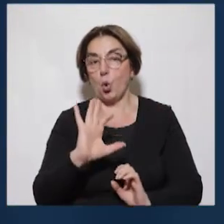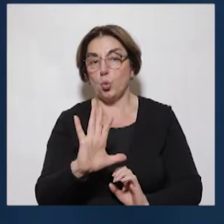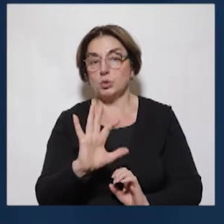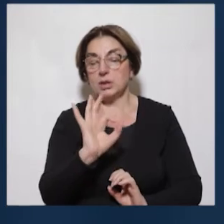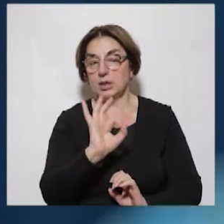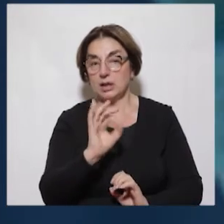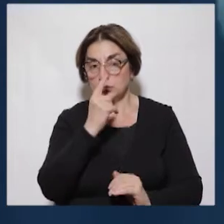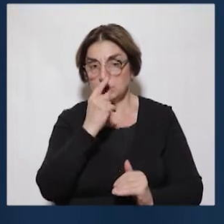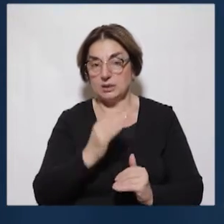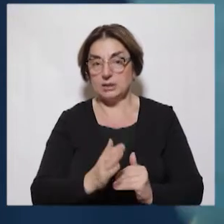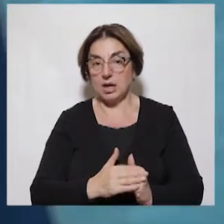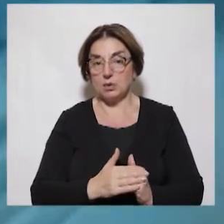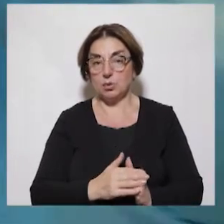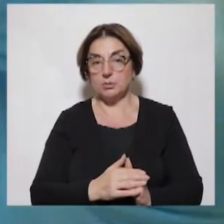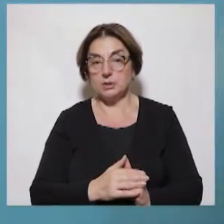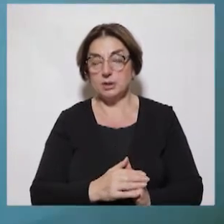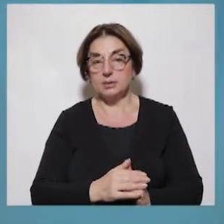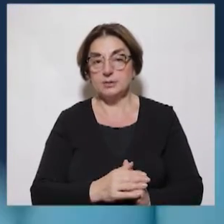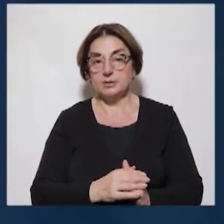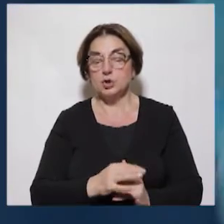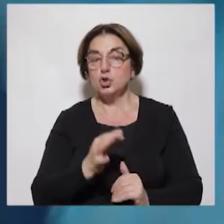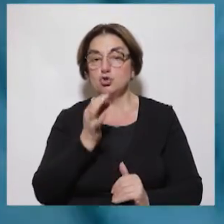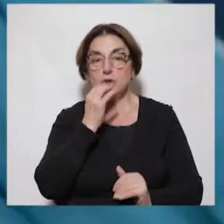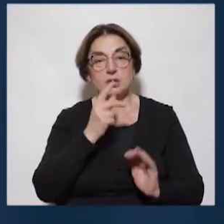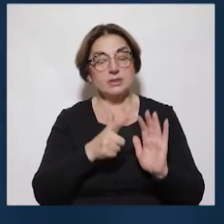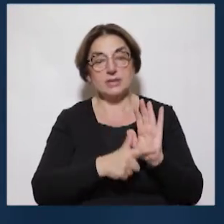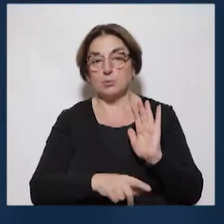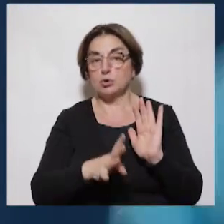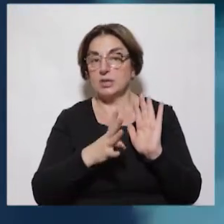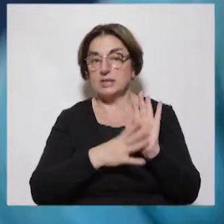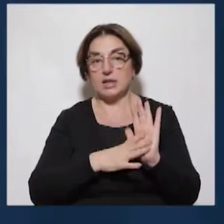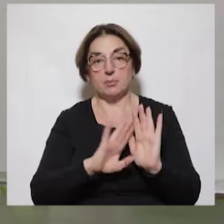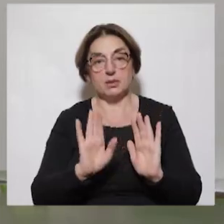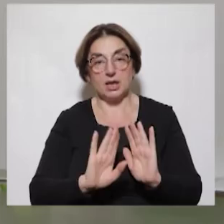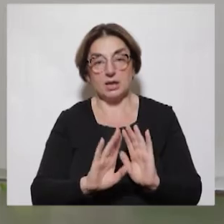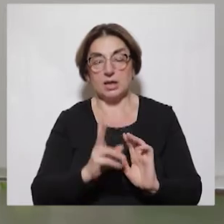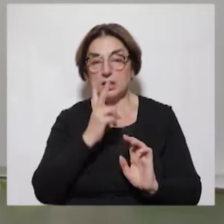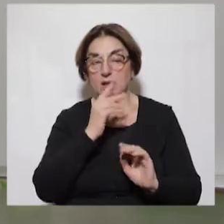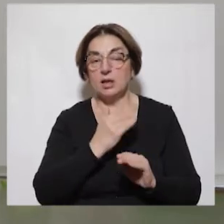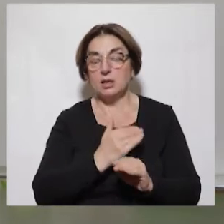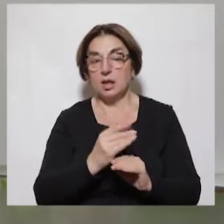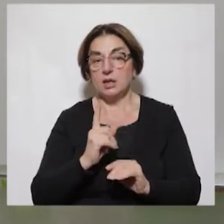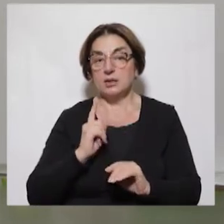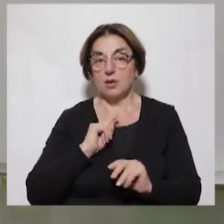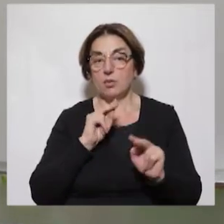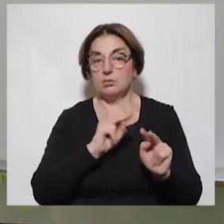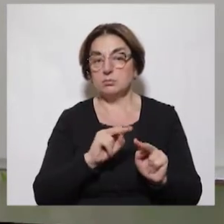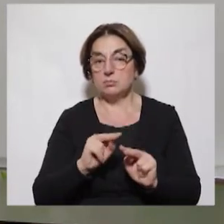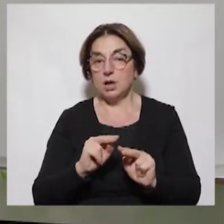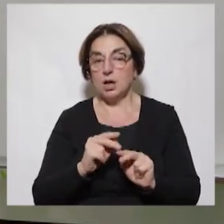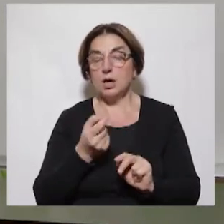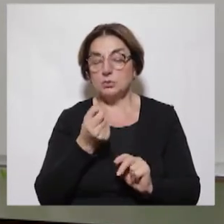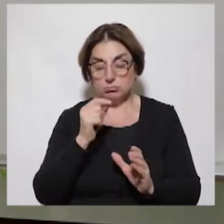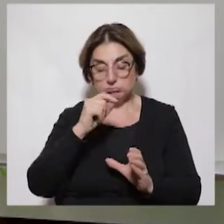78.5 გრადუსია დაახლოებით, რომ გითხრათ, 79 გრადუსამდე არ არის ასული და დავაკვირდეთ ახლა პროცესს როგორ წარიმართება.